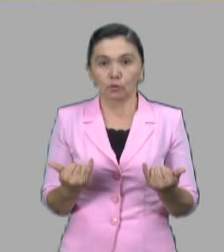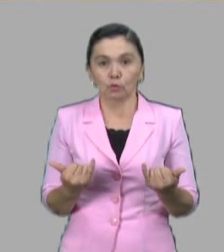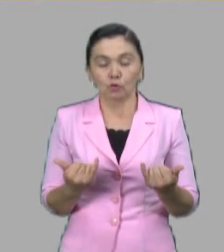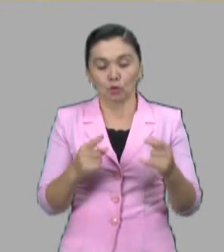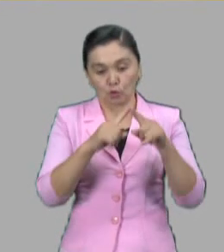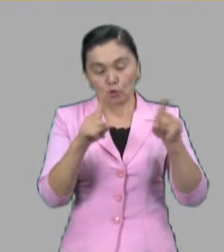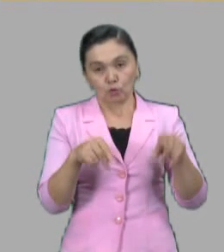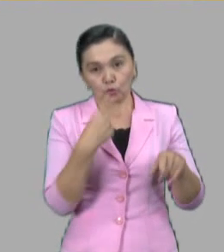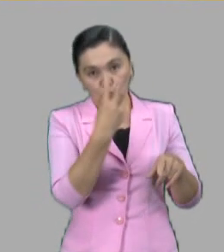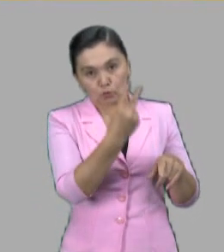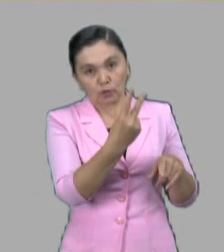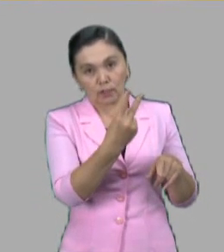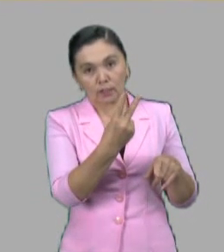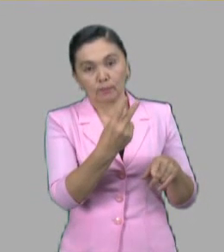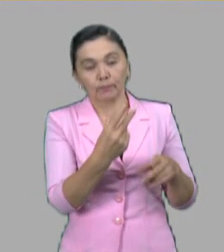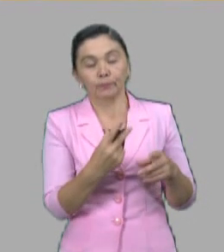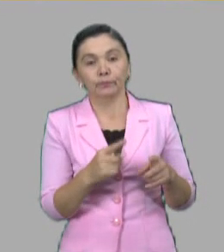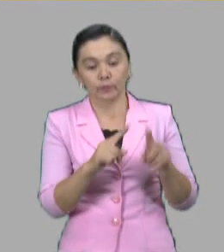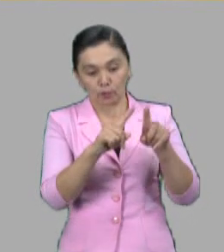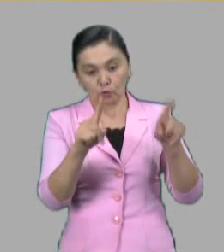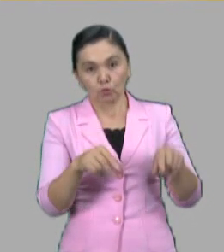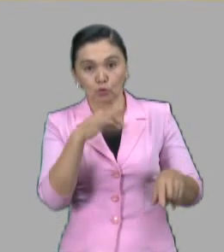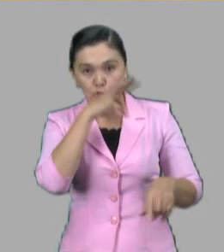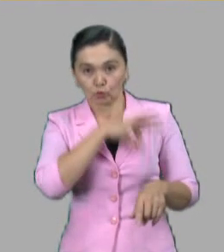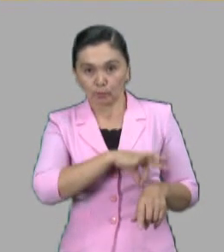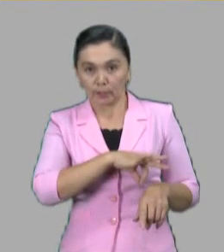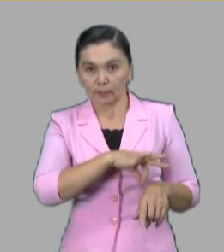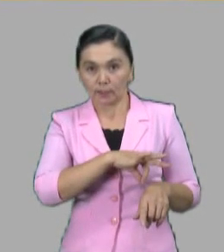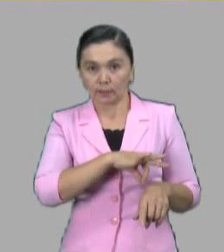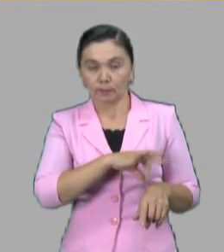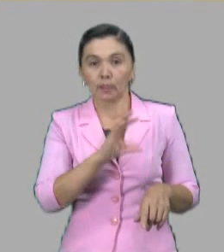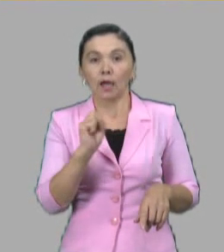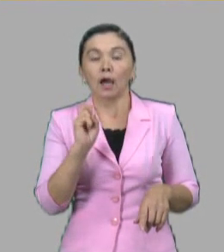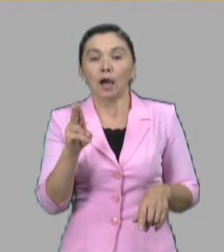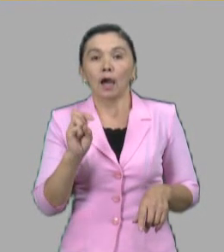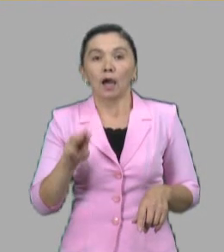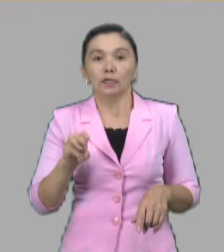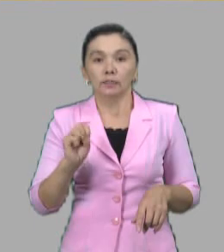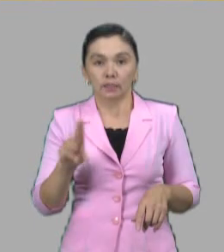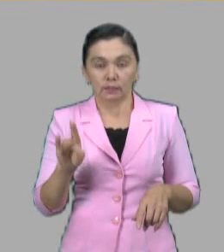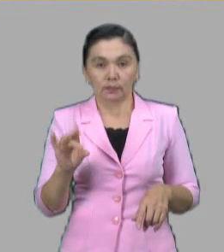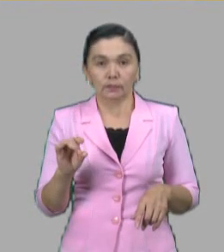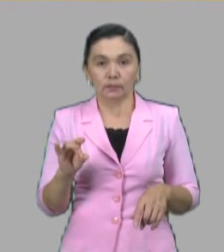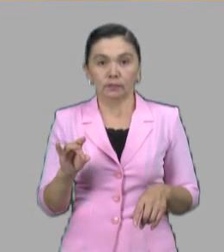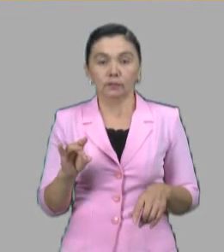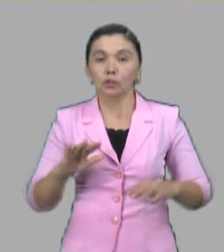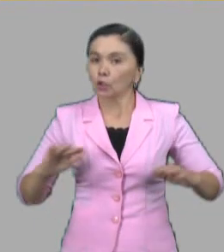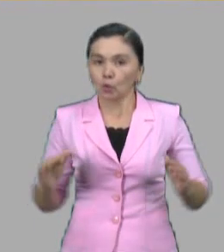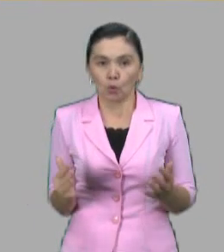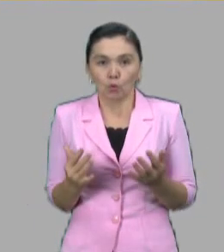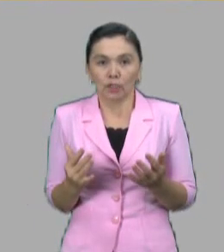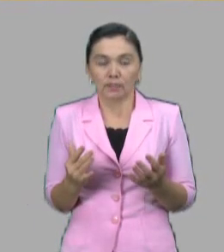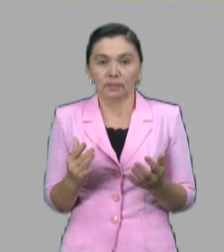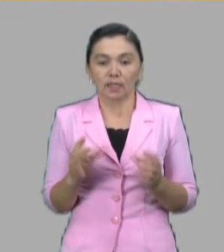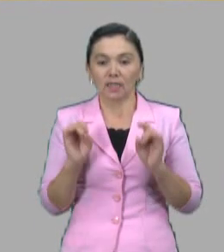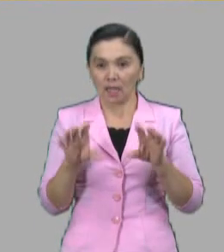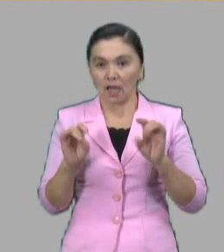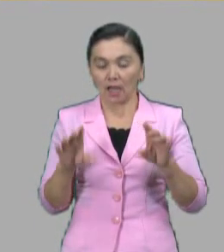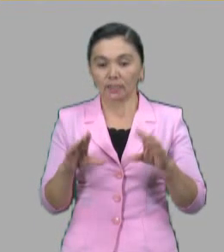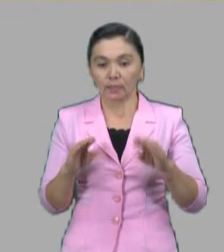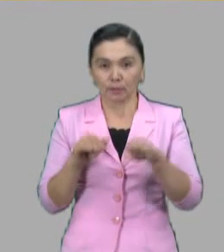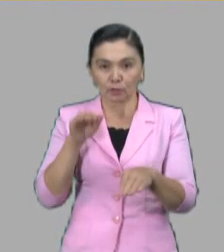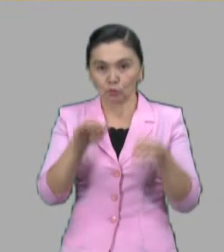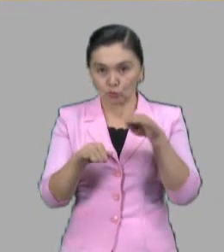Азыр болсо, сүрөткө карап, сүрөттөрдү пайдаланып, актандын окуясындай аңгеме